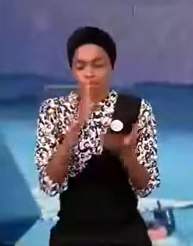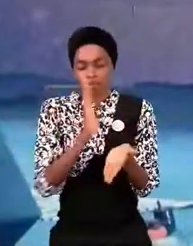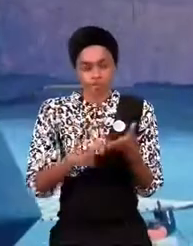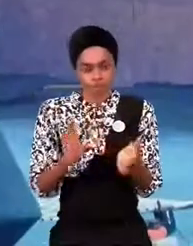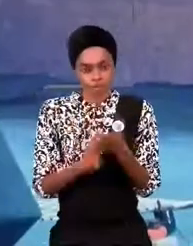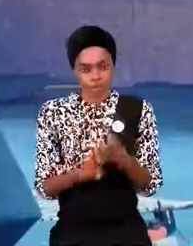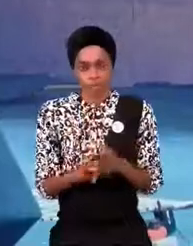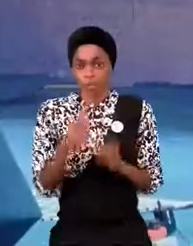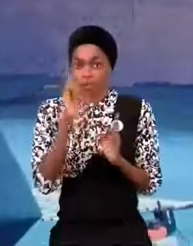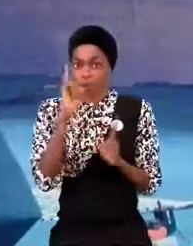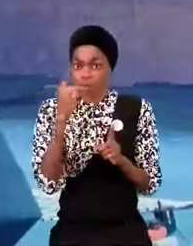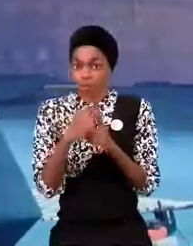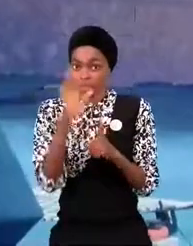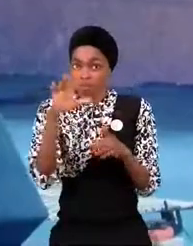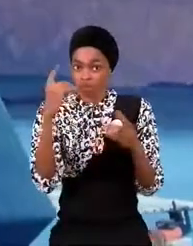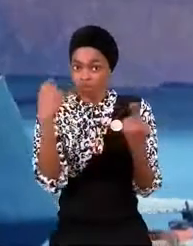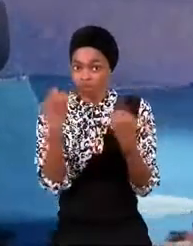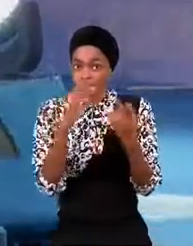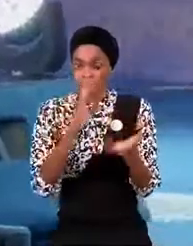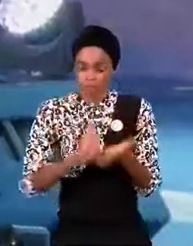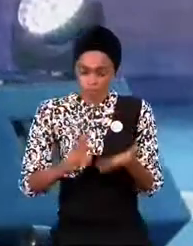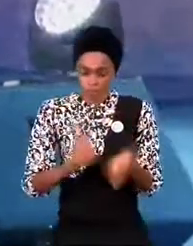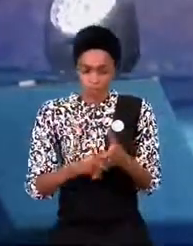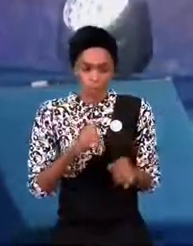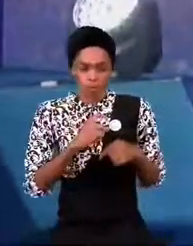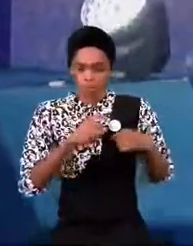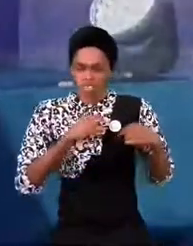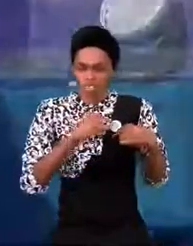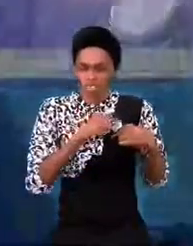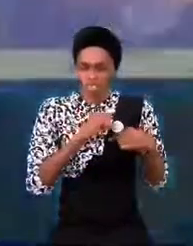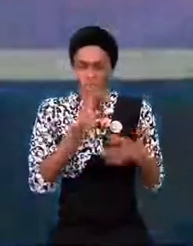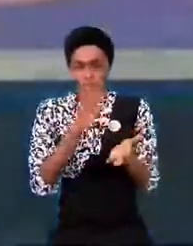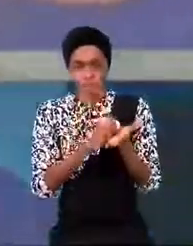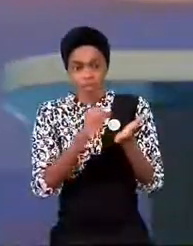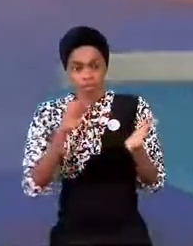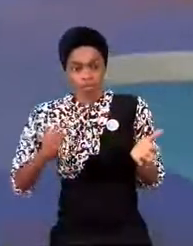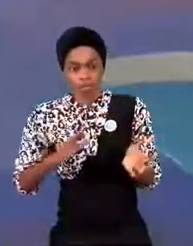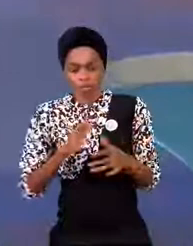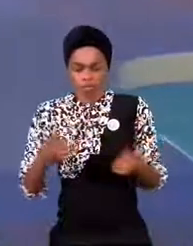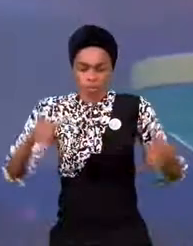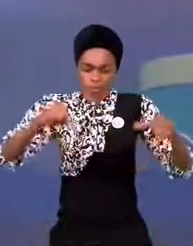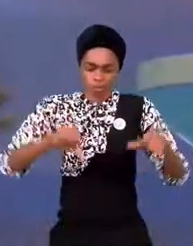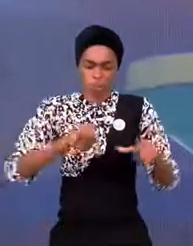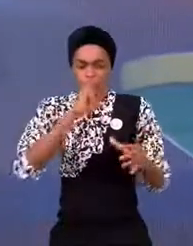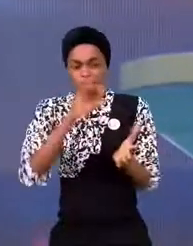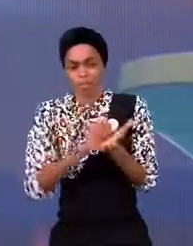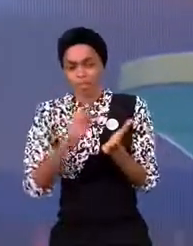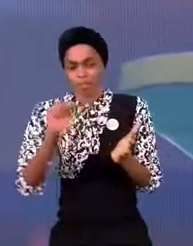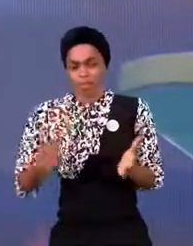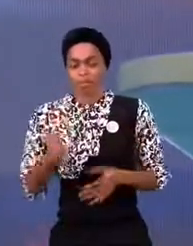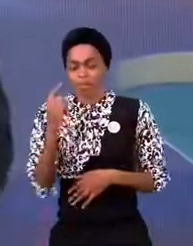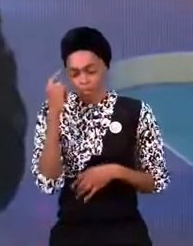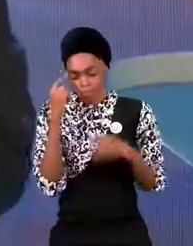La condamnation est ôtée. Pense à cela. Tout ce que tu as fait en 10 ans, 20